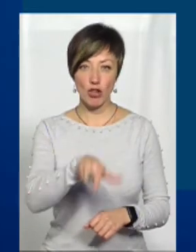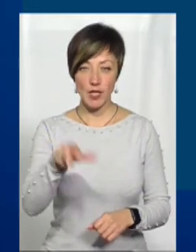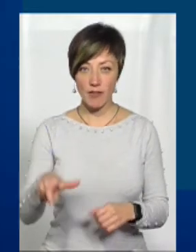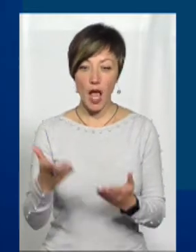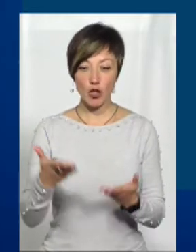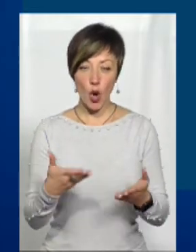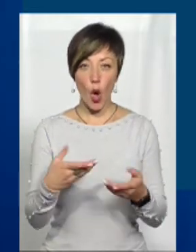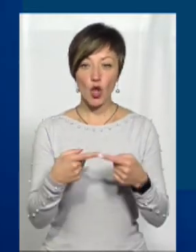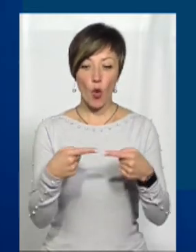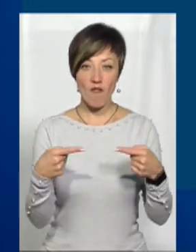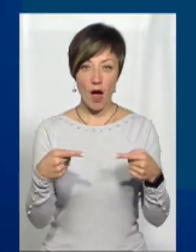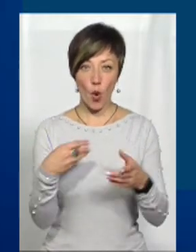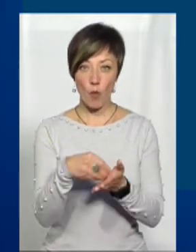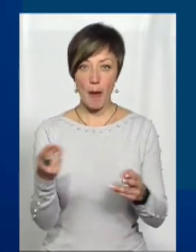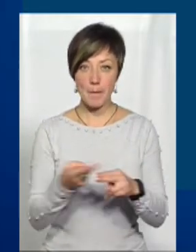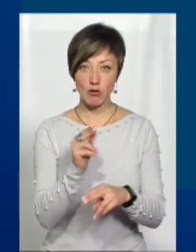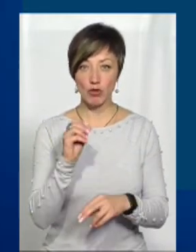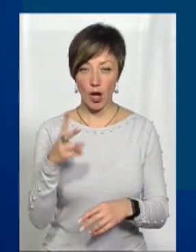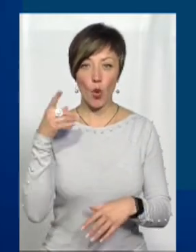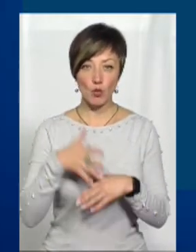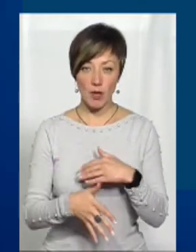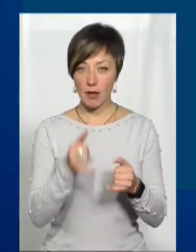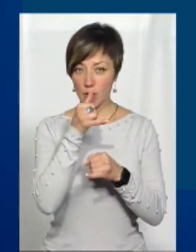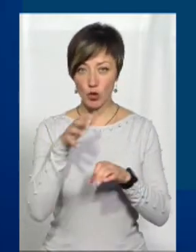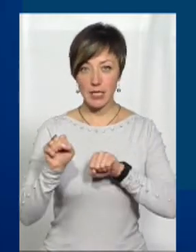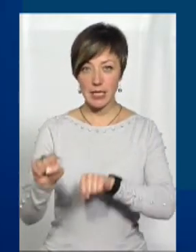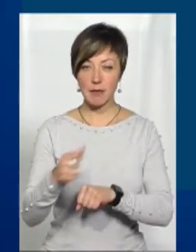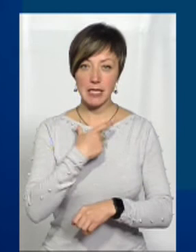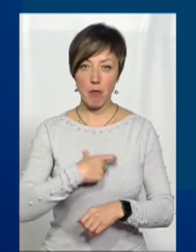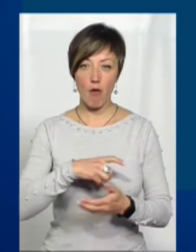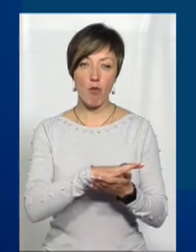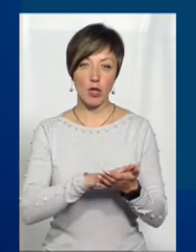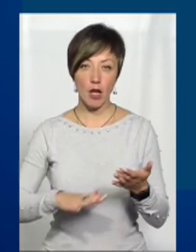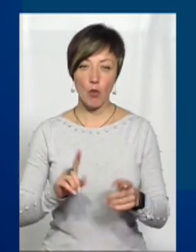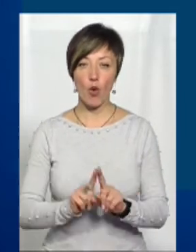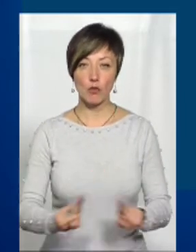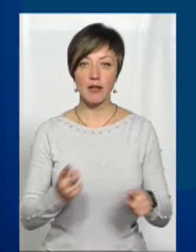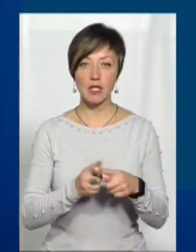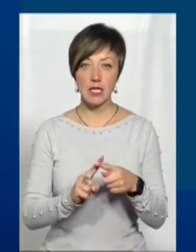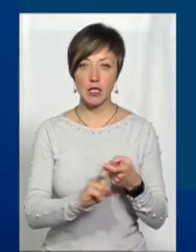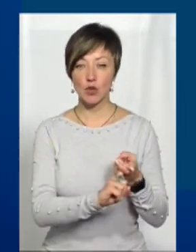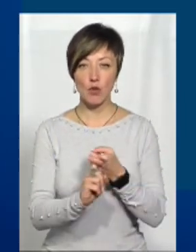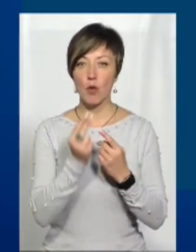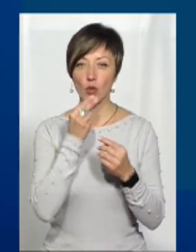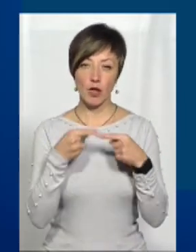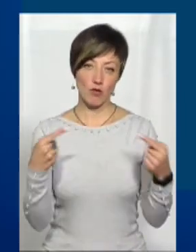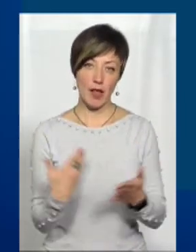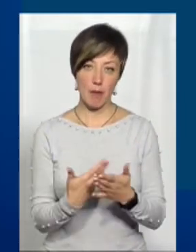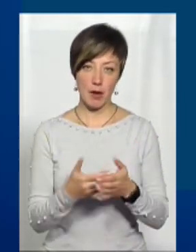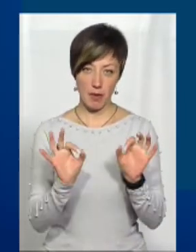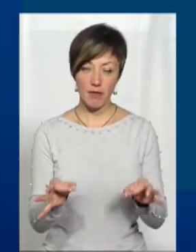товар куплений без чека, ми розуміємо, що ми не можемо захистити себе в подальшому, особливо це стосується продуктів харчування, наприклад,